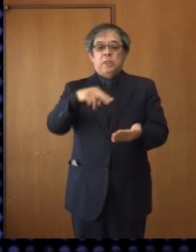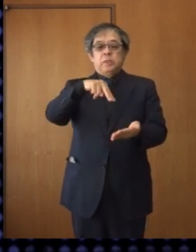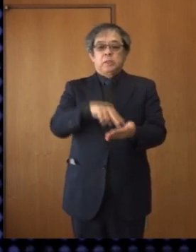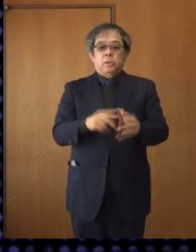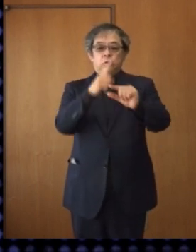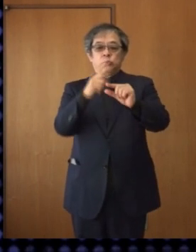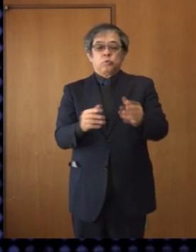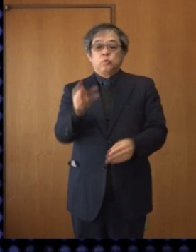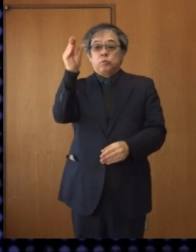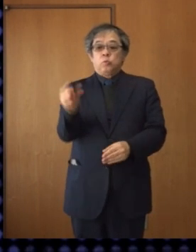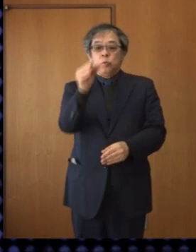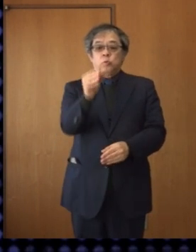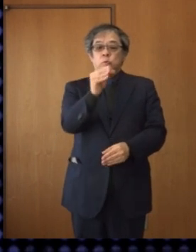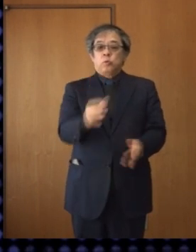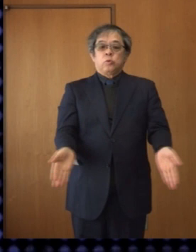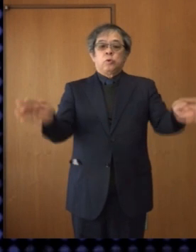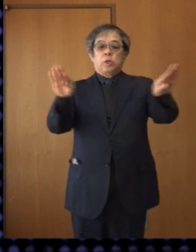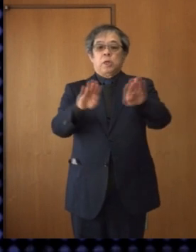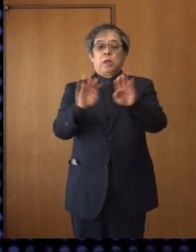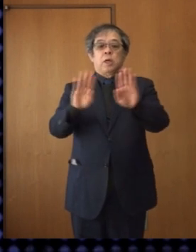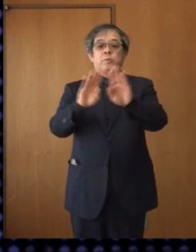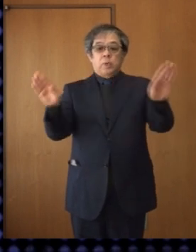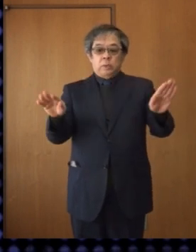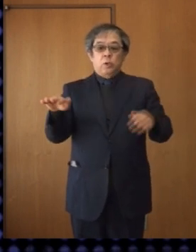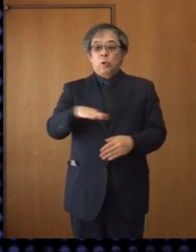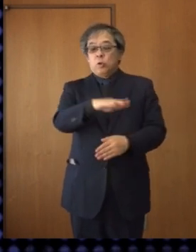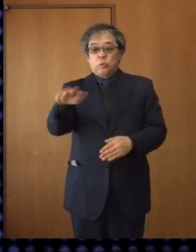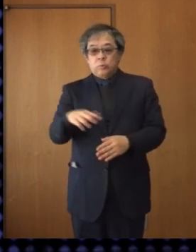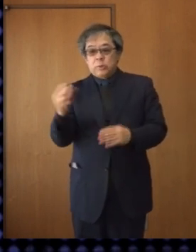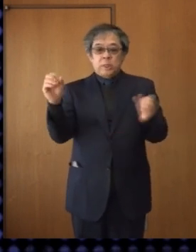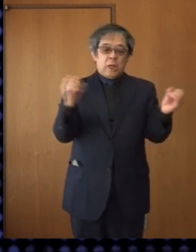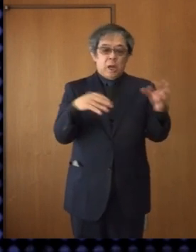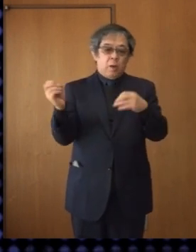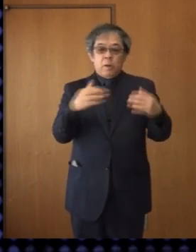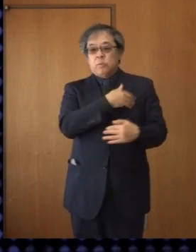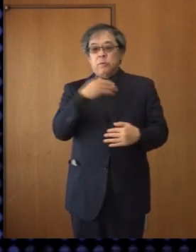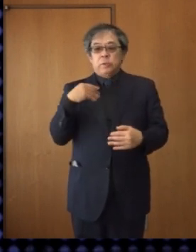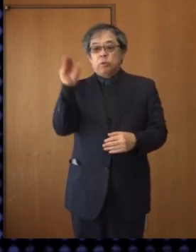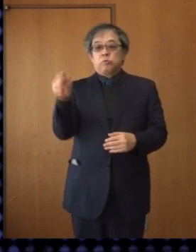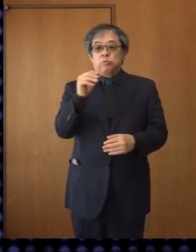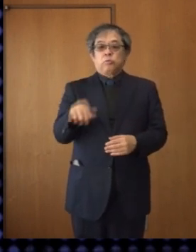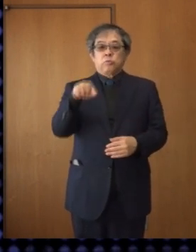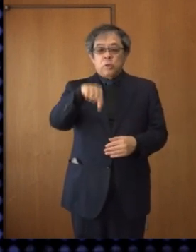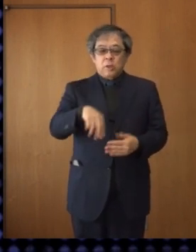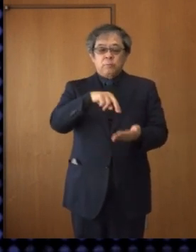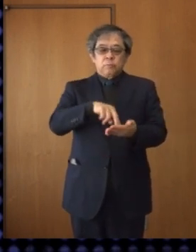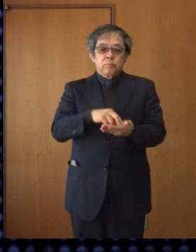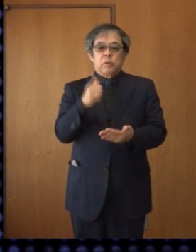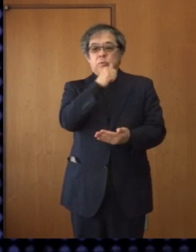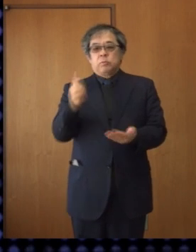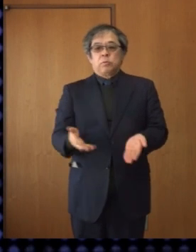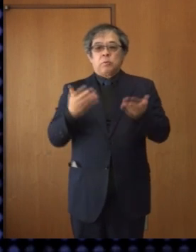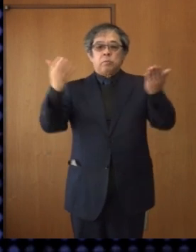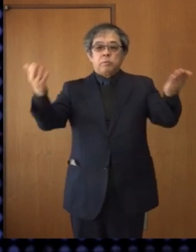ープン。子どもたちが会話もできる図書館として紹介され、連日 多く